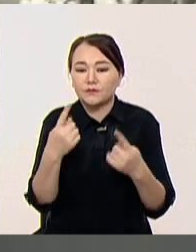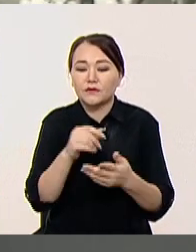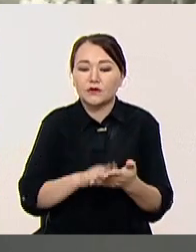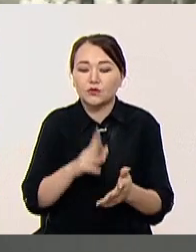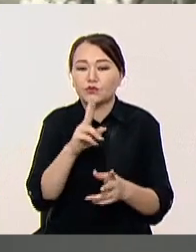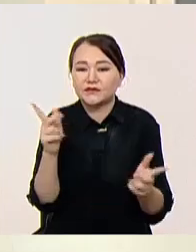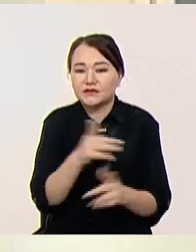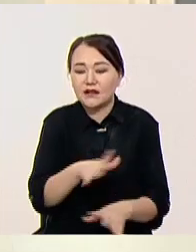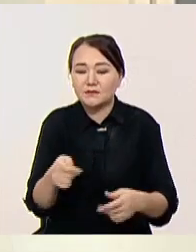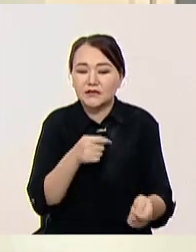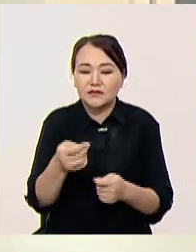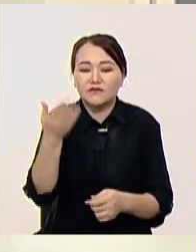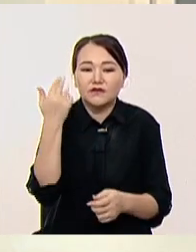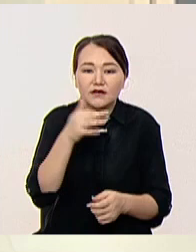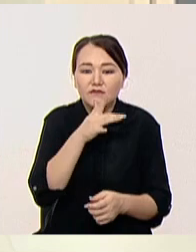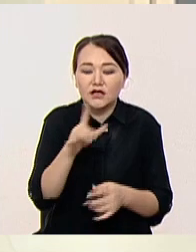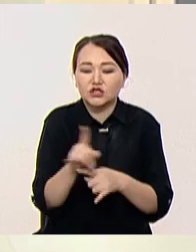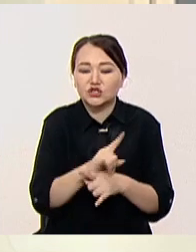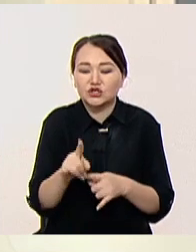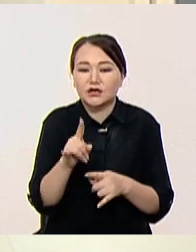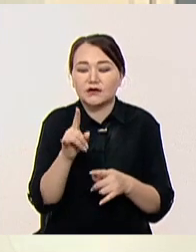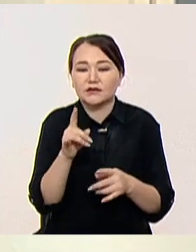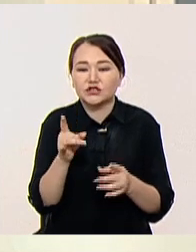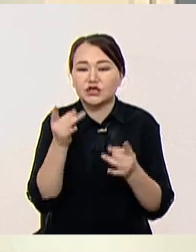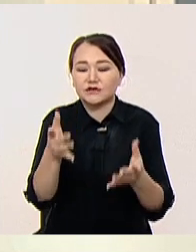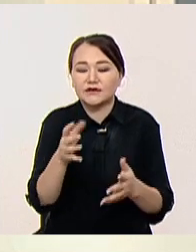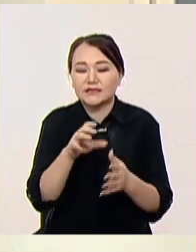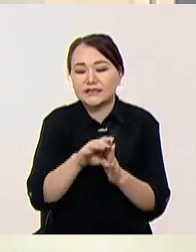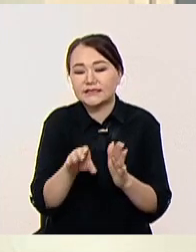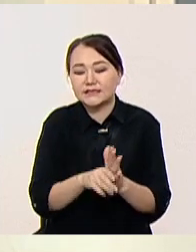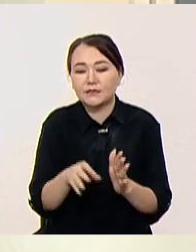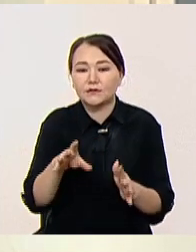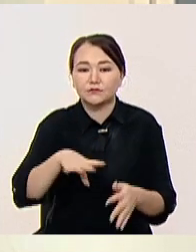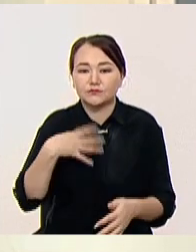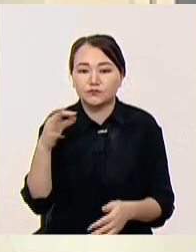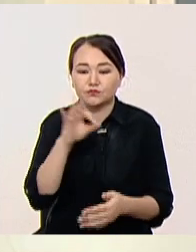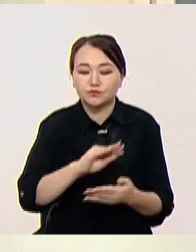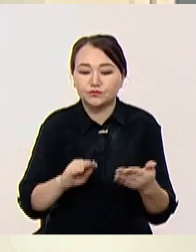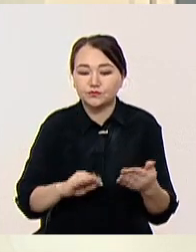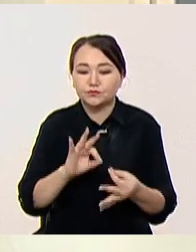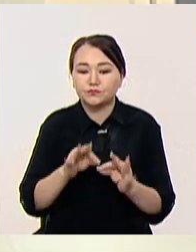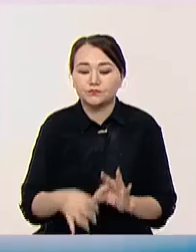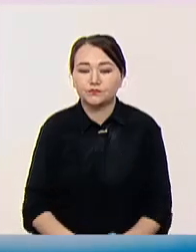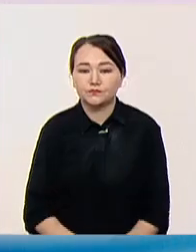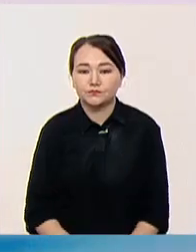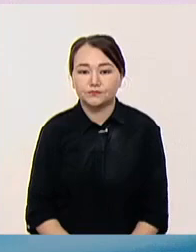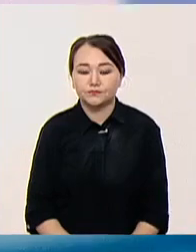согласен с политикой тех времен и пал жертвой системы. Анастасия Новикова, Абзал Турабеков, Информбюро Шымкент.